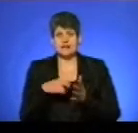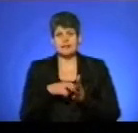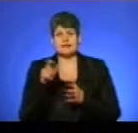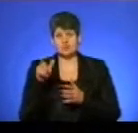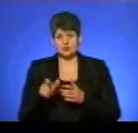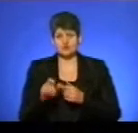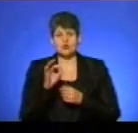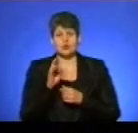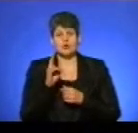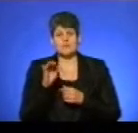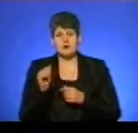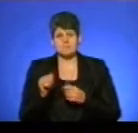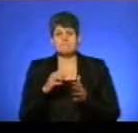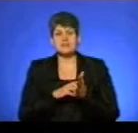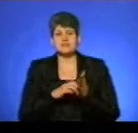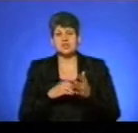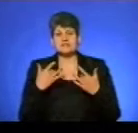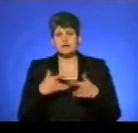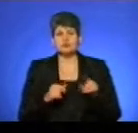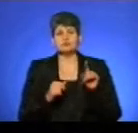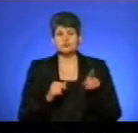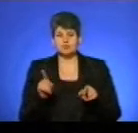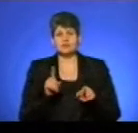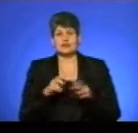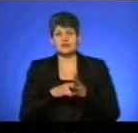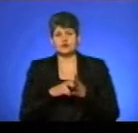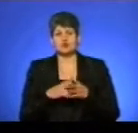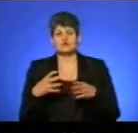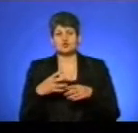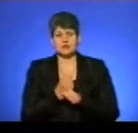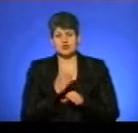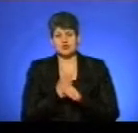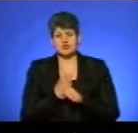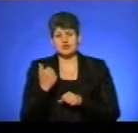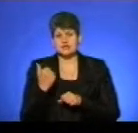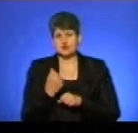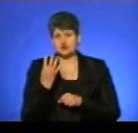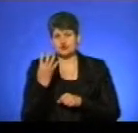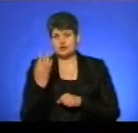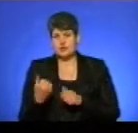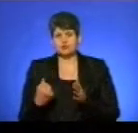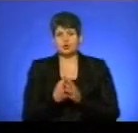Кобилянська. Розповіла, причина звільнення у тому, що листоношам скоротили робочий тиждень із 4 днів до 3.